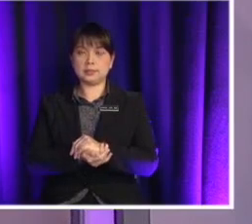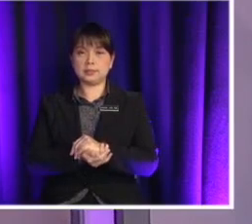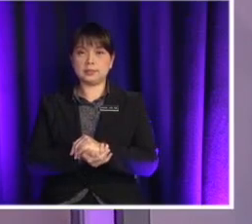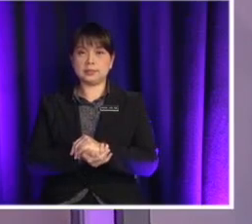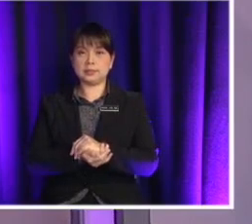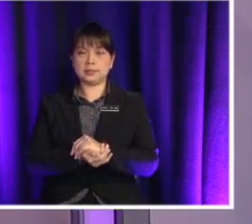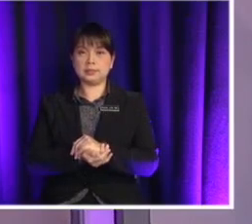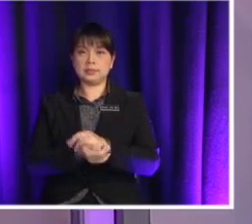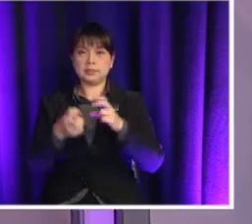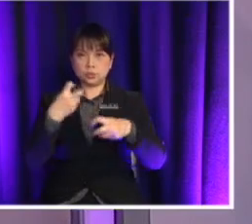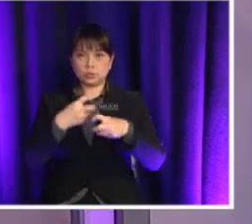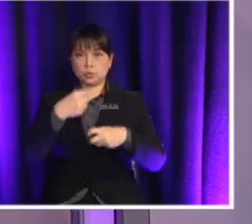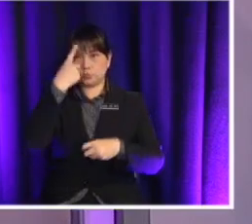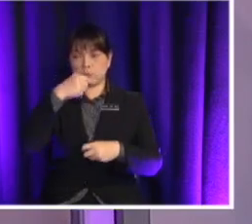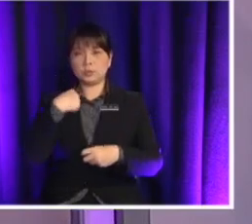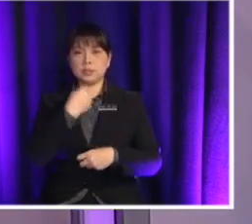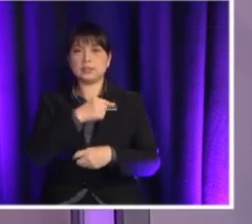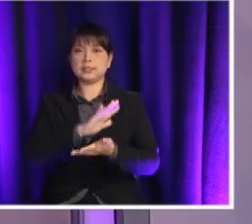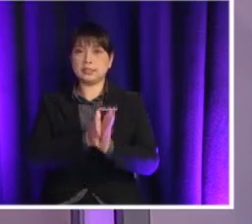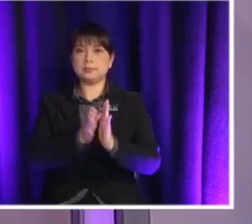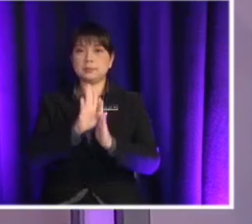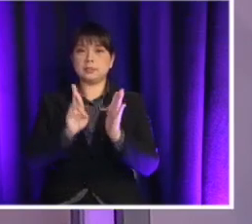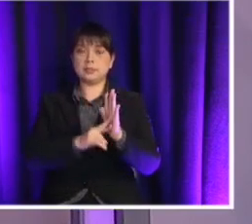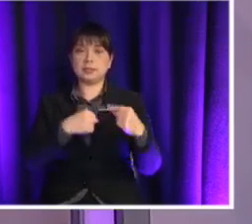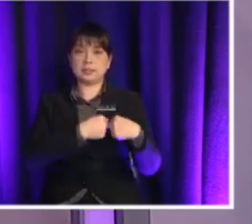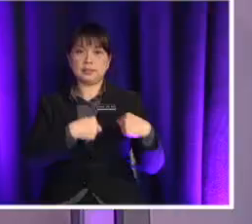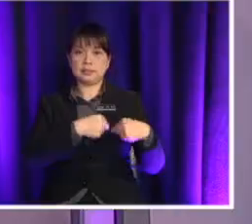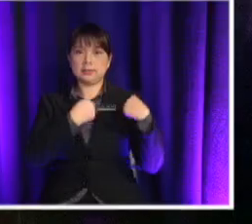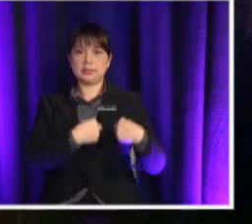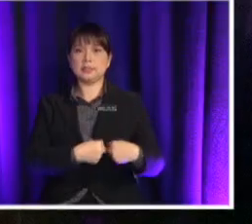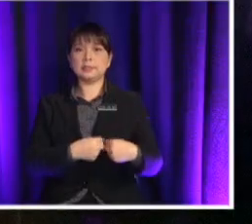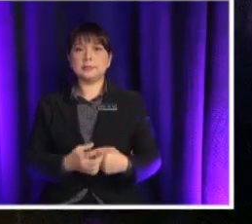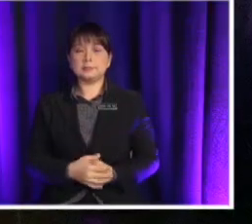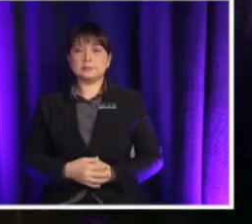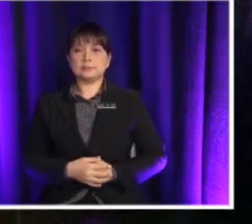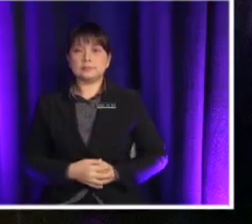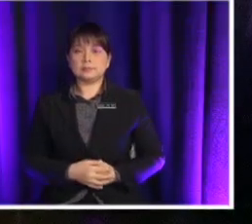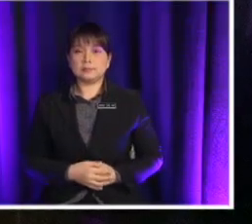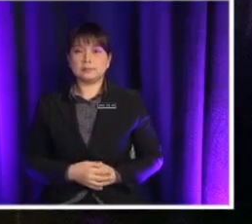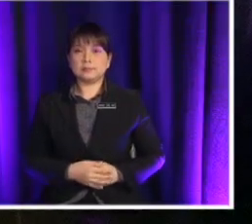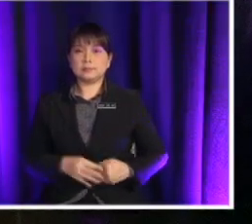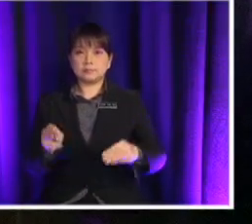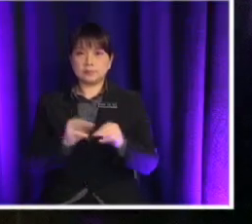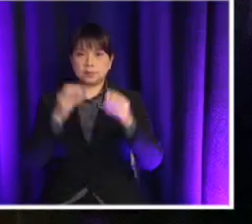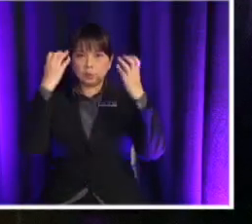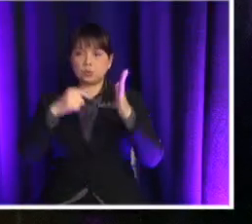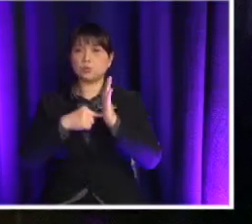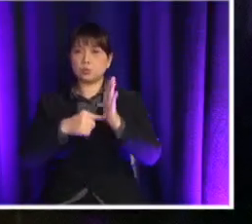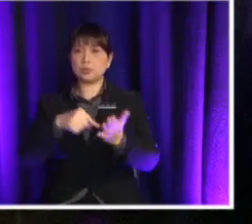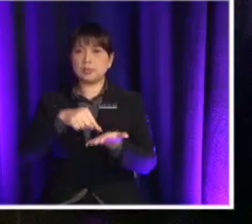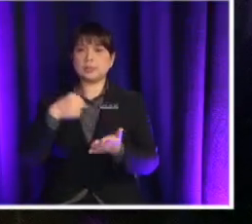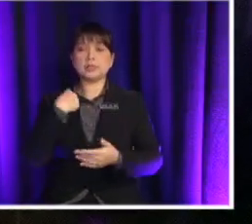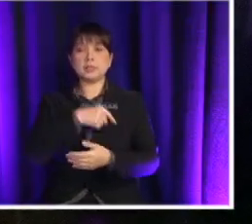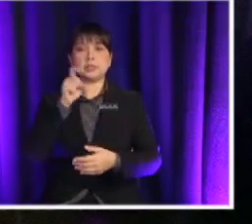akan jadi susah untuk kita menilai. So berhati-hati untuk sambungan yang ini. Maknanya cikgu, macam apa yang cikgu tunjukkan ni, kita kena